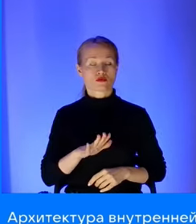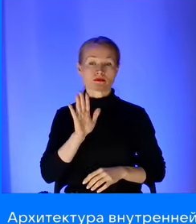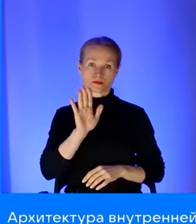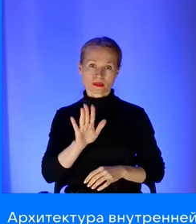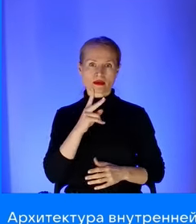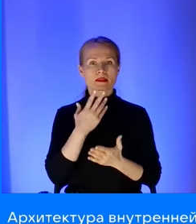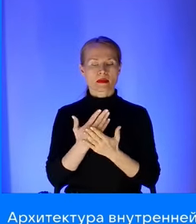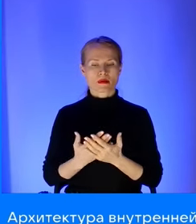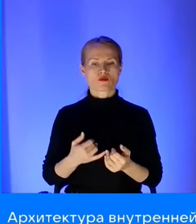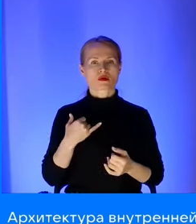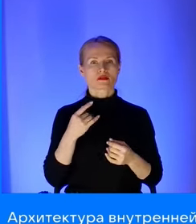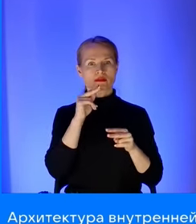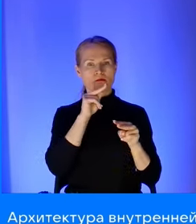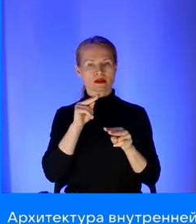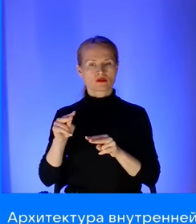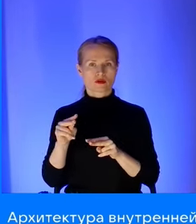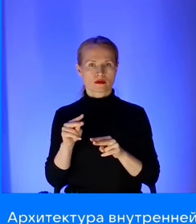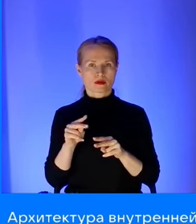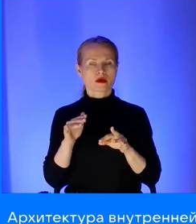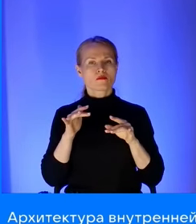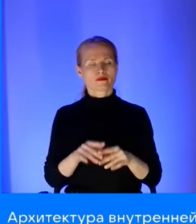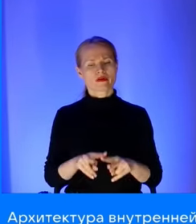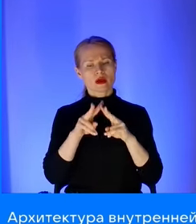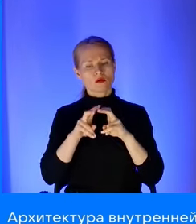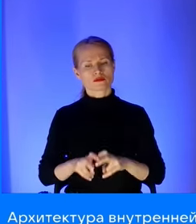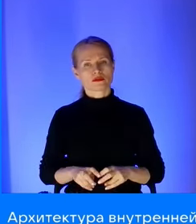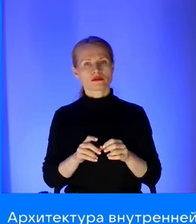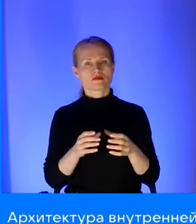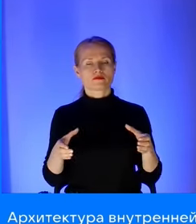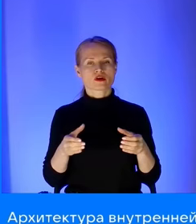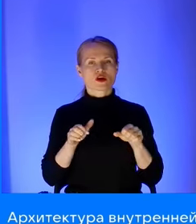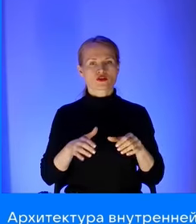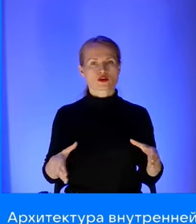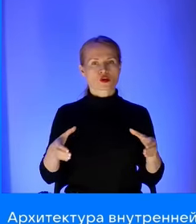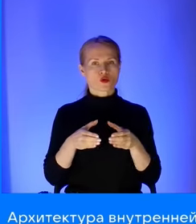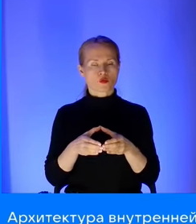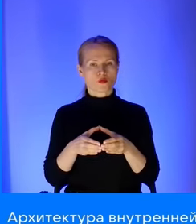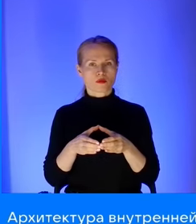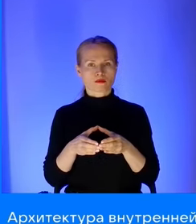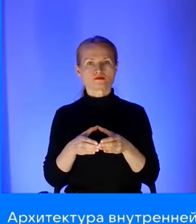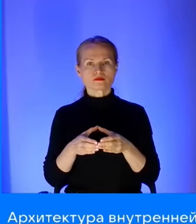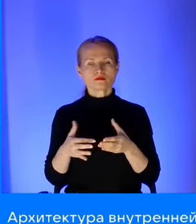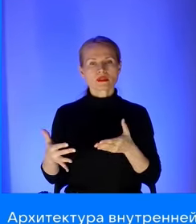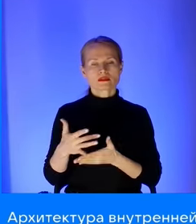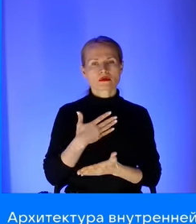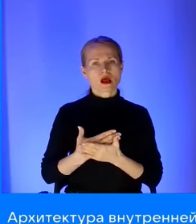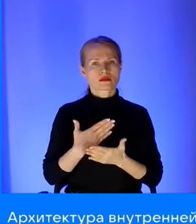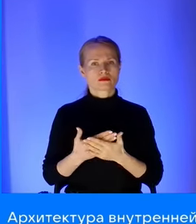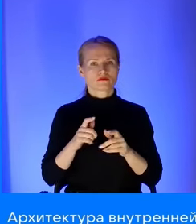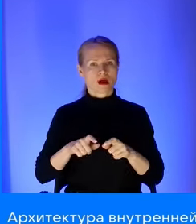мониторинг то есть провели аудит решений в группе там собрали активную команду